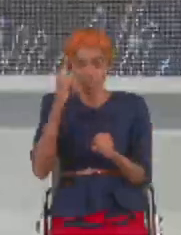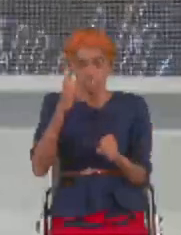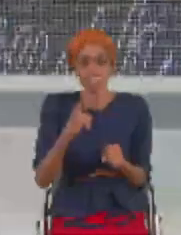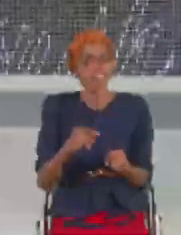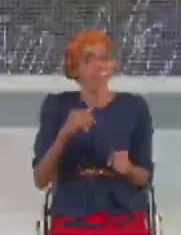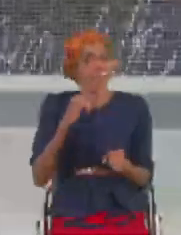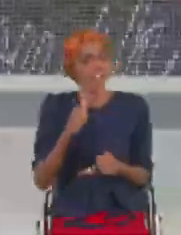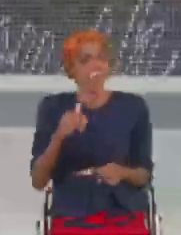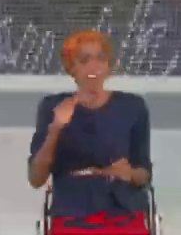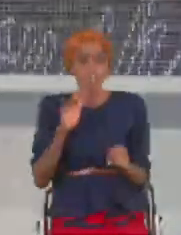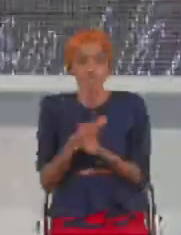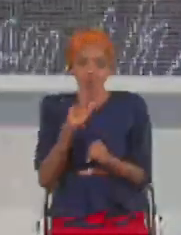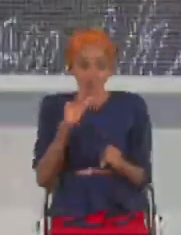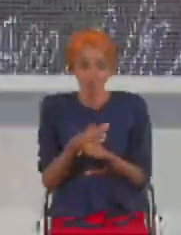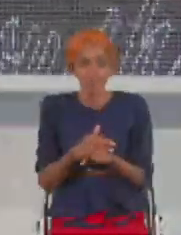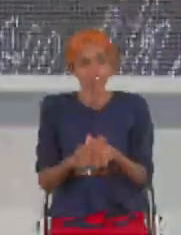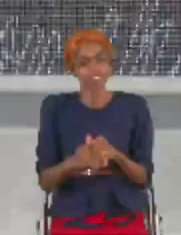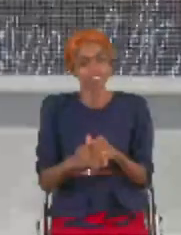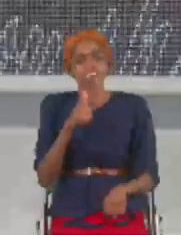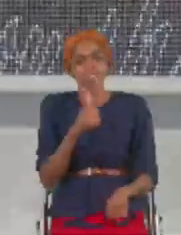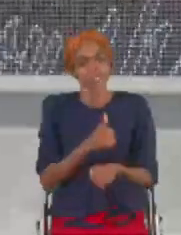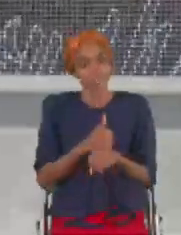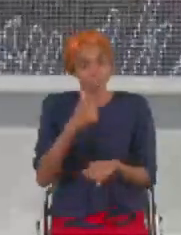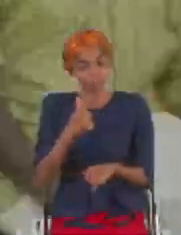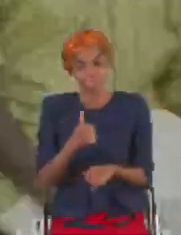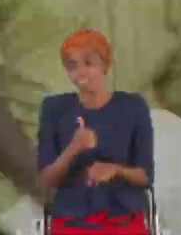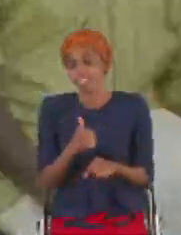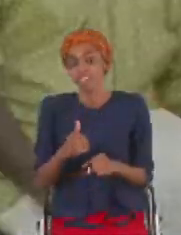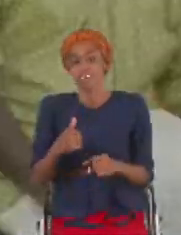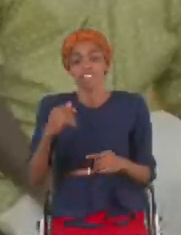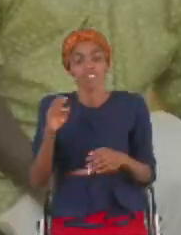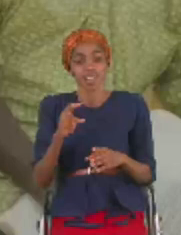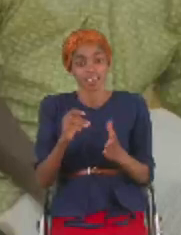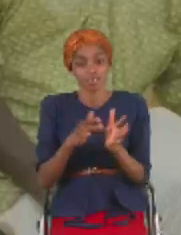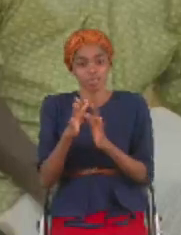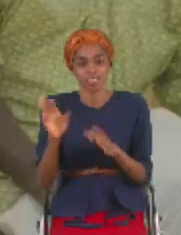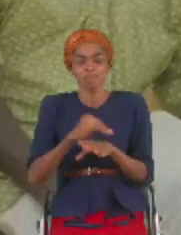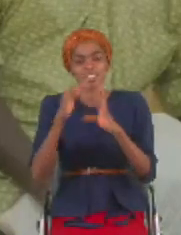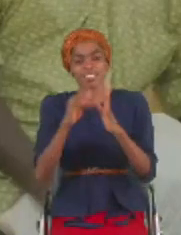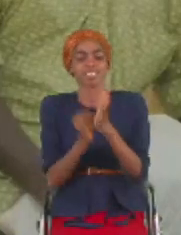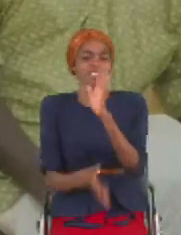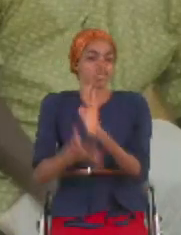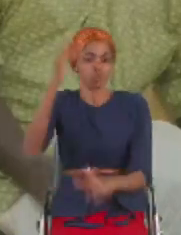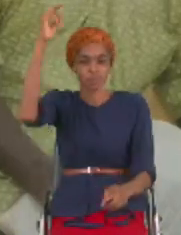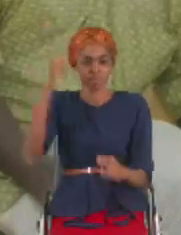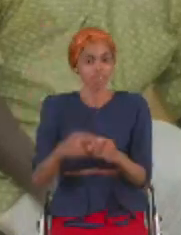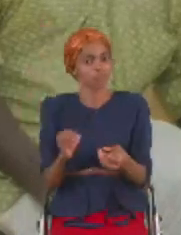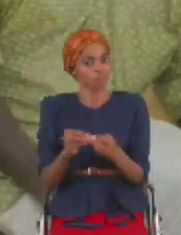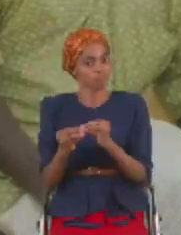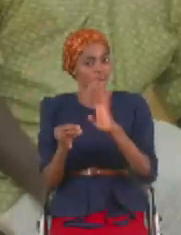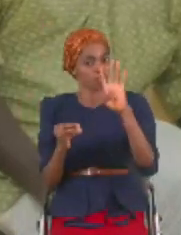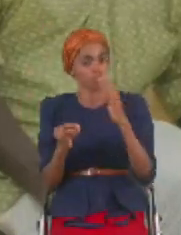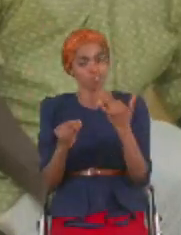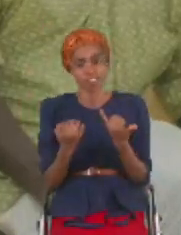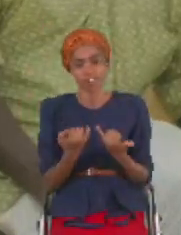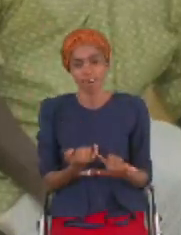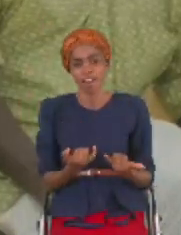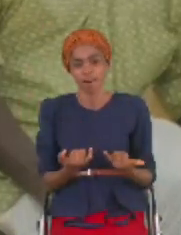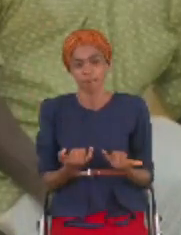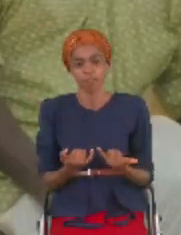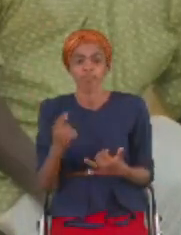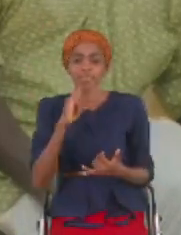athlète accompli distinguer attaque aux chrétiens au nord de g data model 4